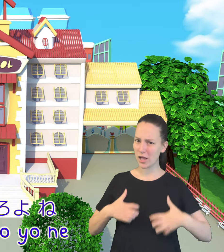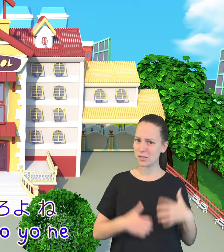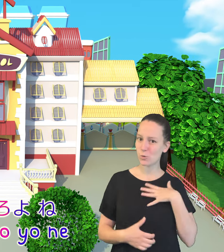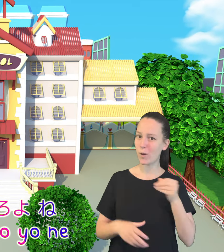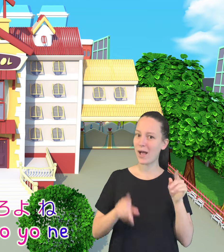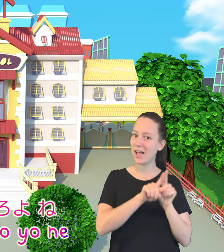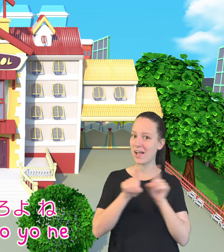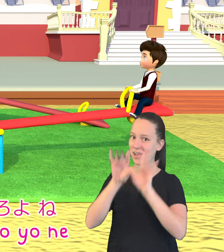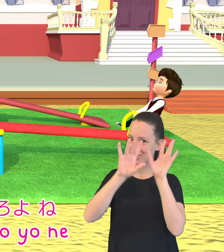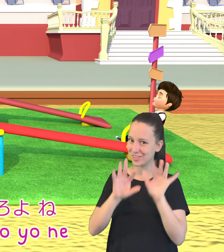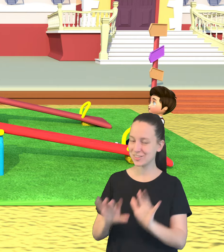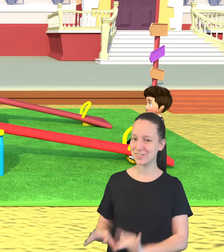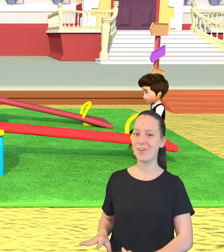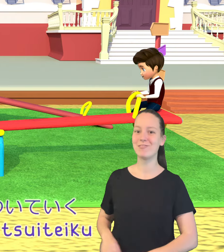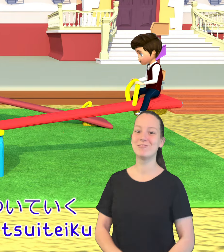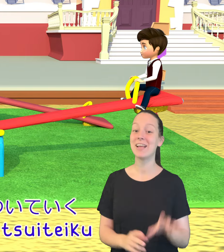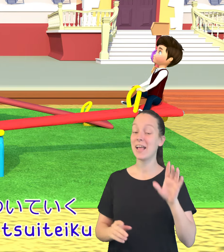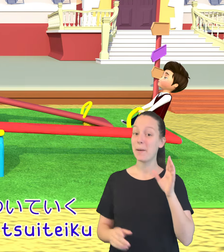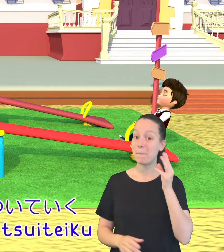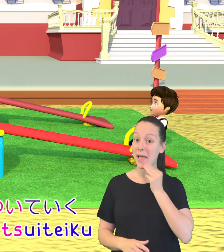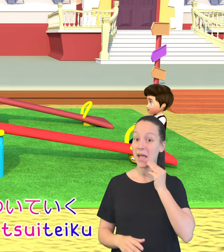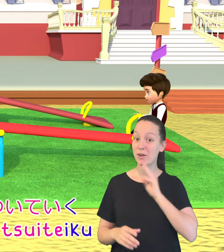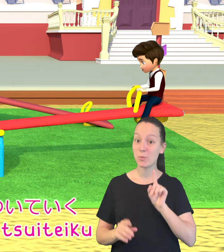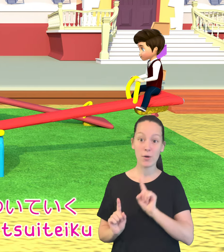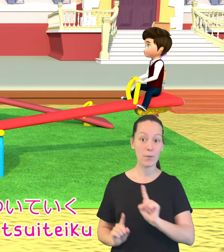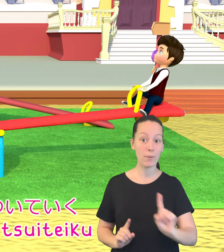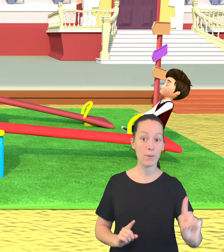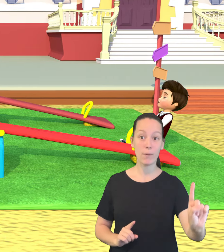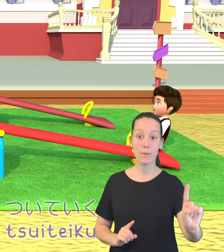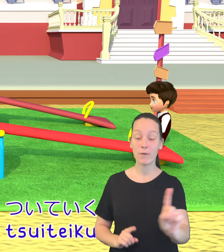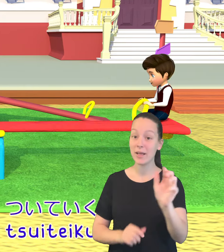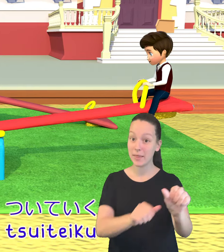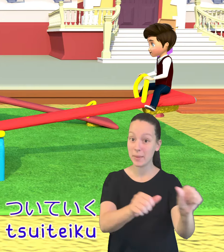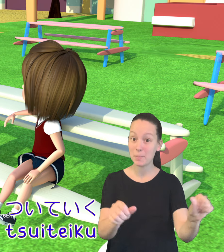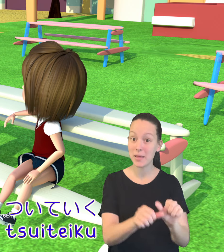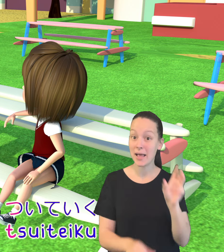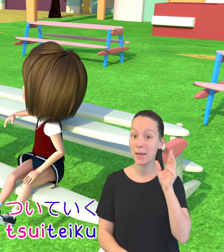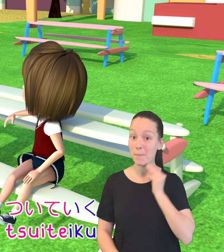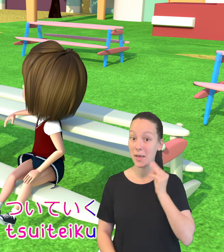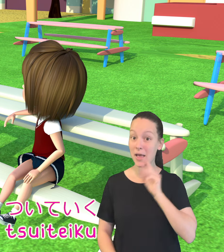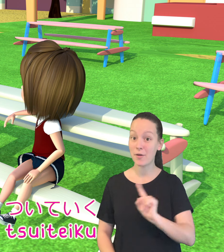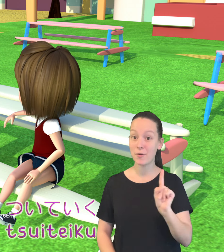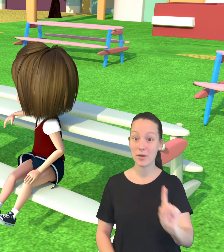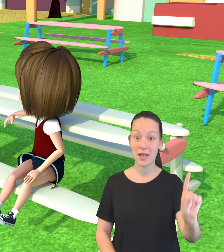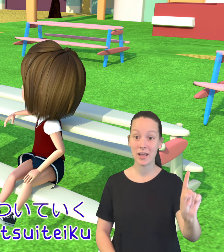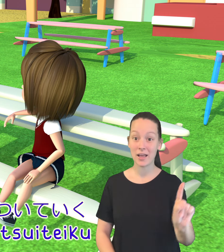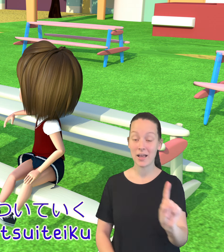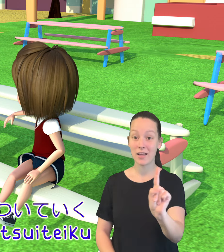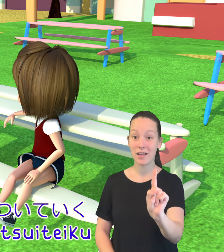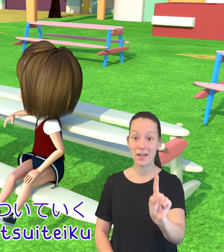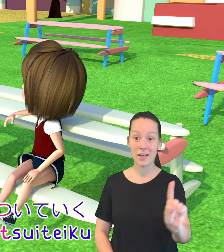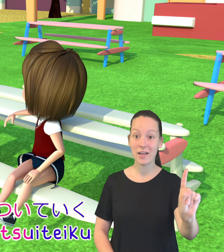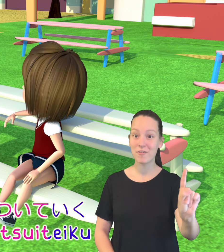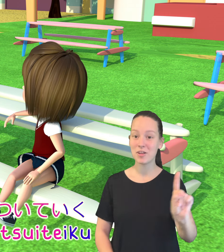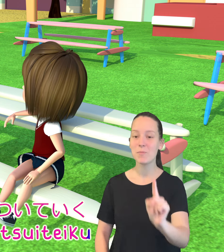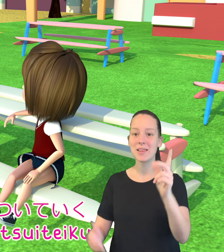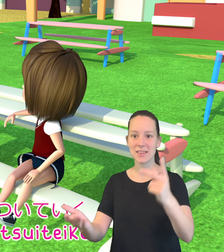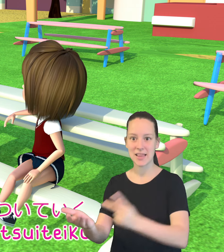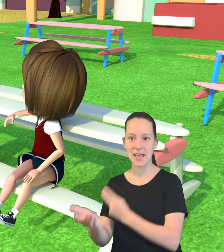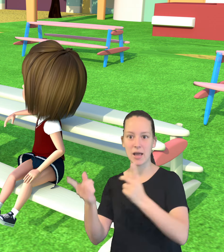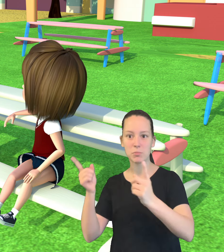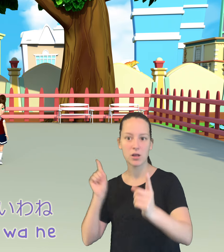真白よねどこでもついていくついていくついていくどこでも